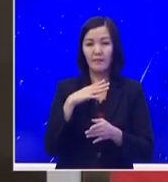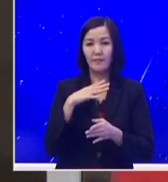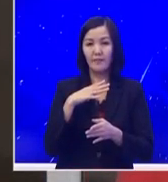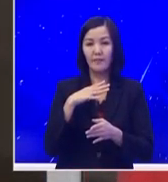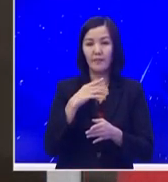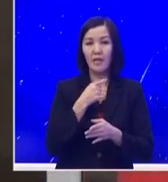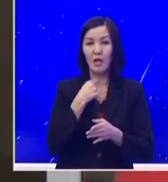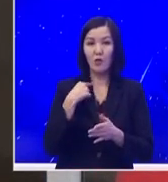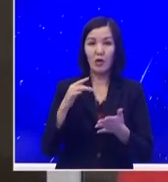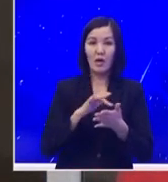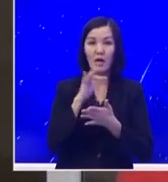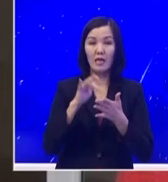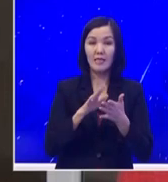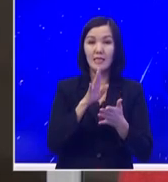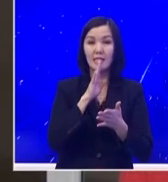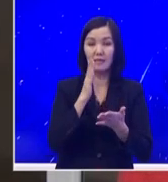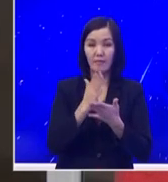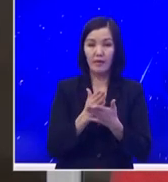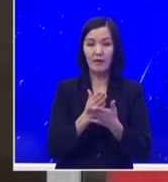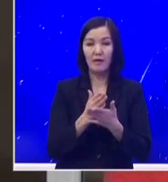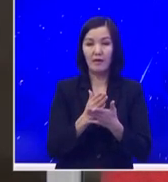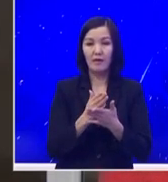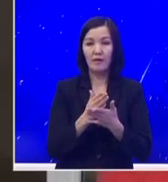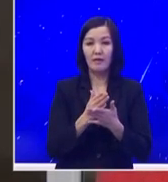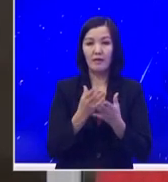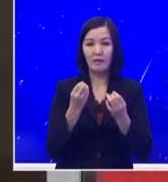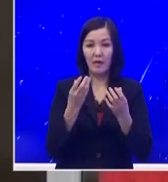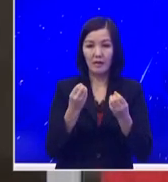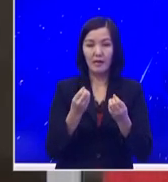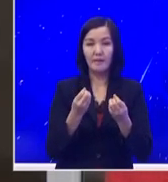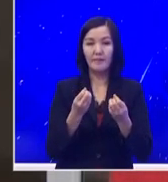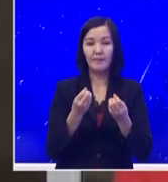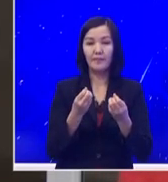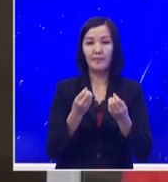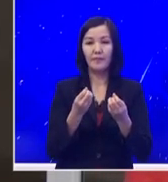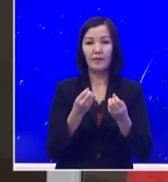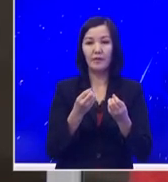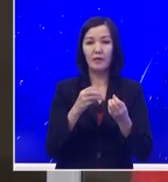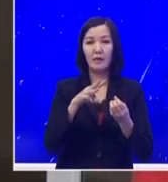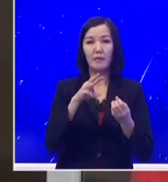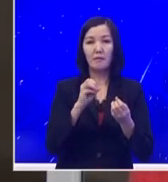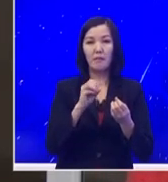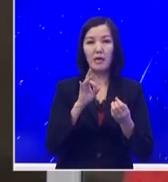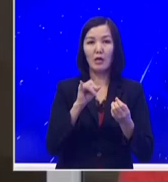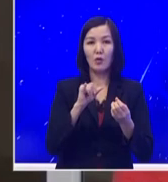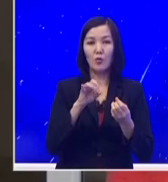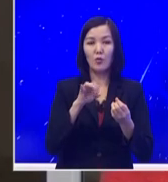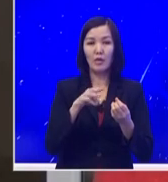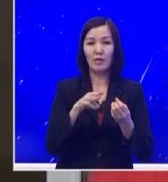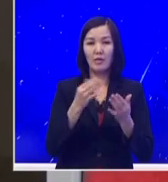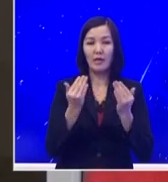осы Талдықорған қаламыздың түлегі десек те болады. Айта кететін жайт Каукеева Меруерт деген, ол